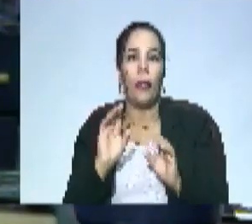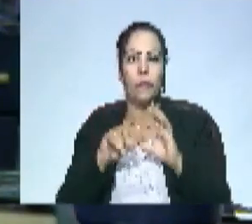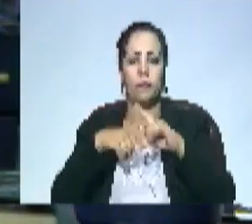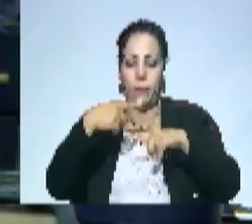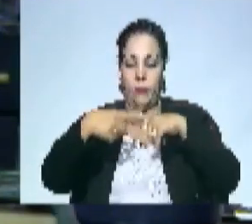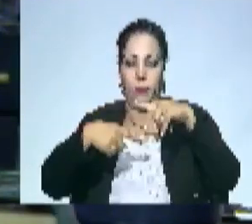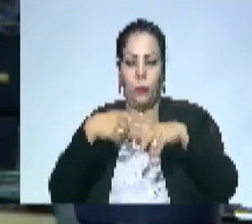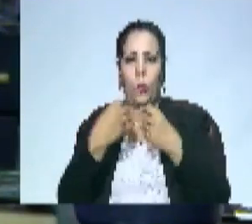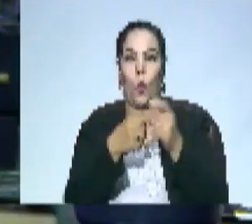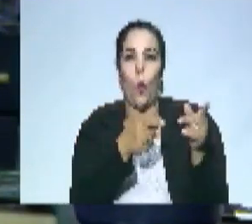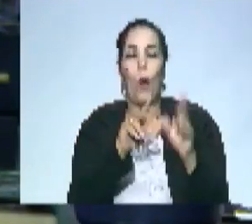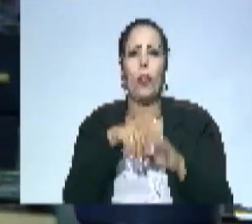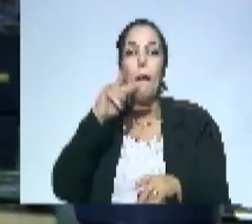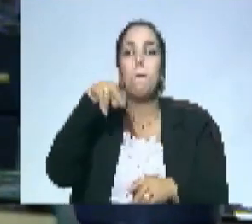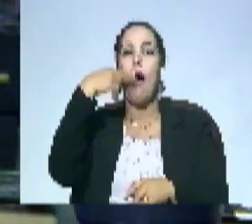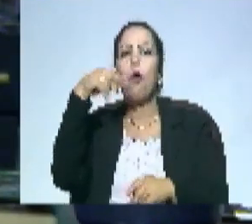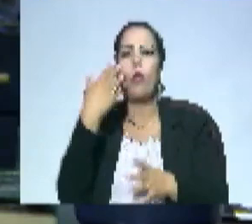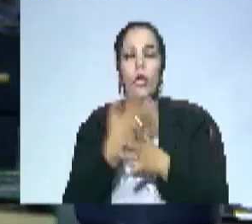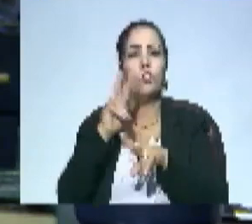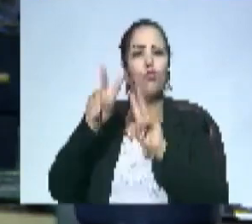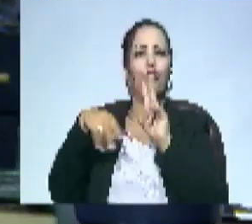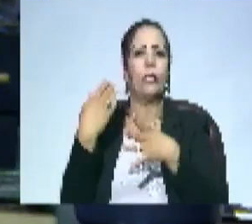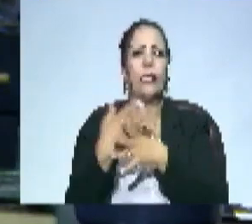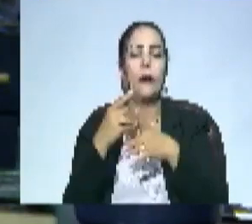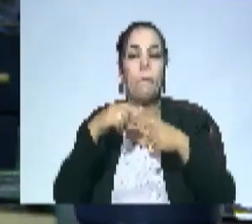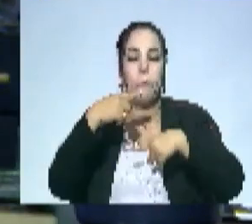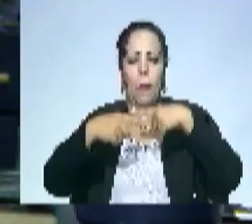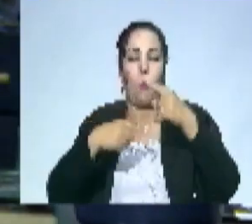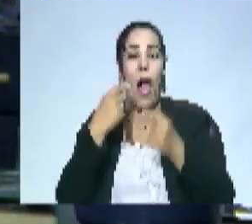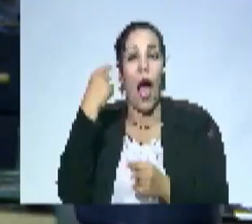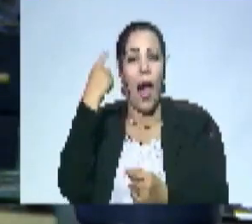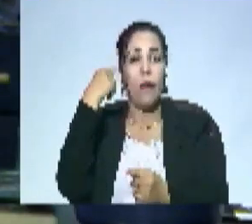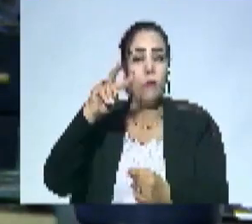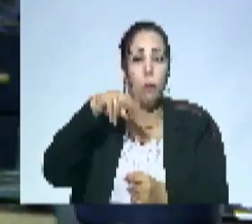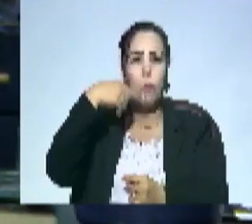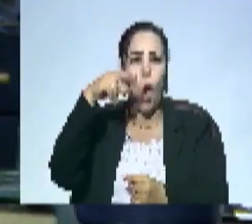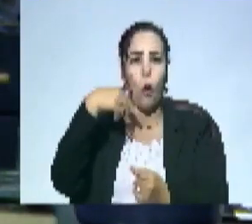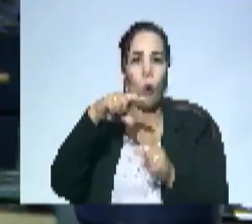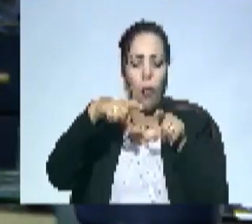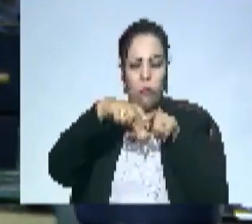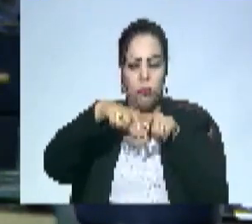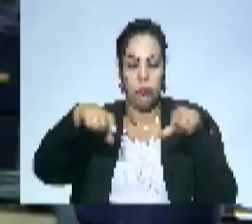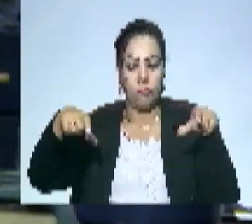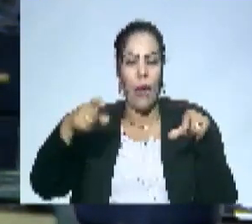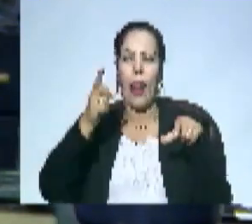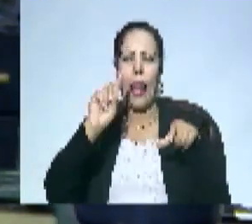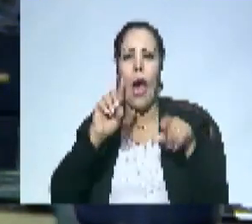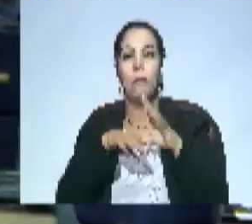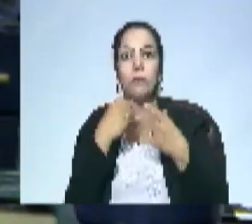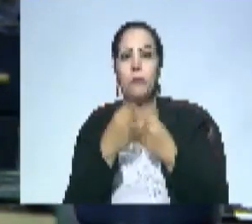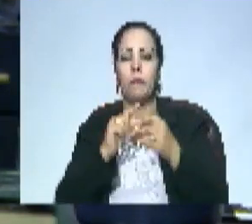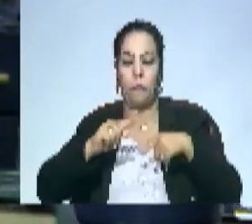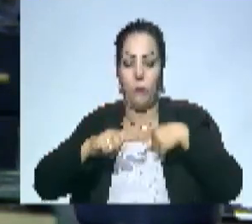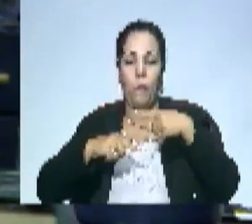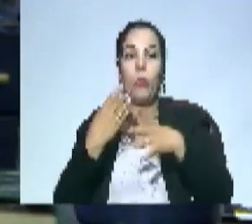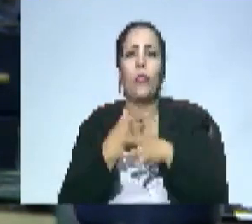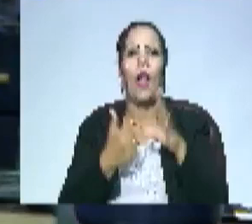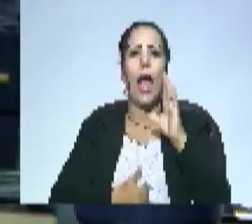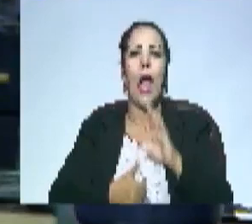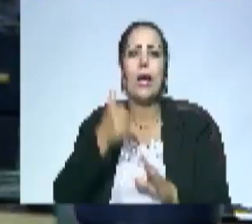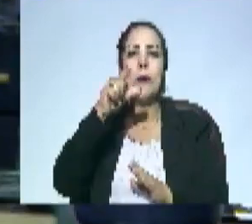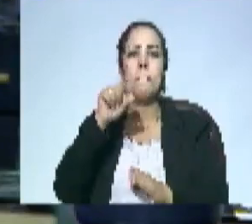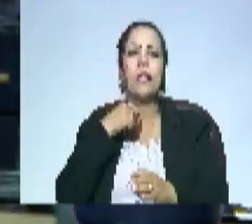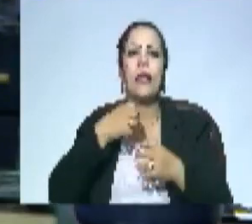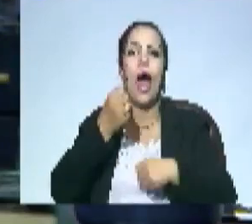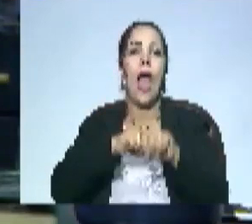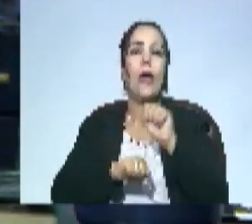جاهز هو بيتباع في اي سوبر ماركت افضل من عجينه الكريب والحاجات اللي هي بتبقى